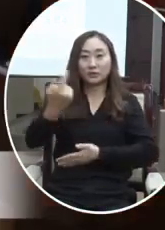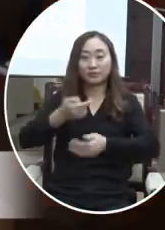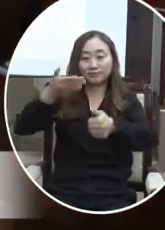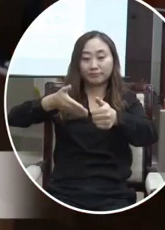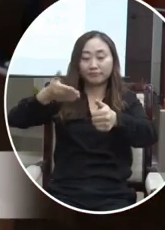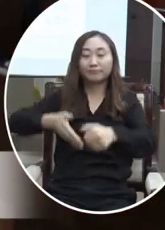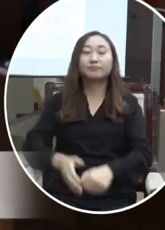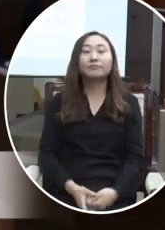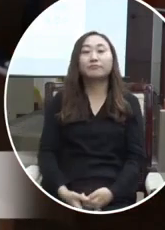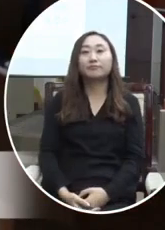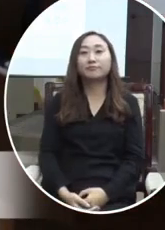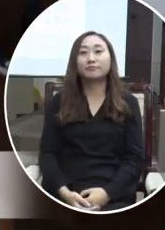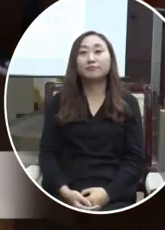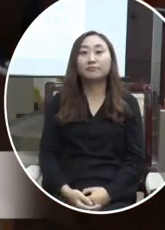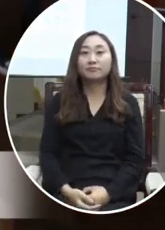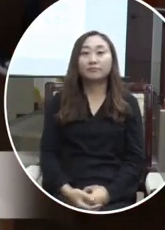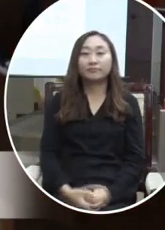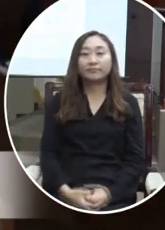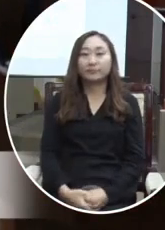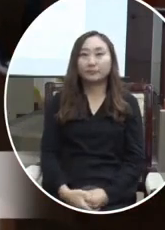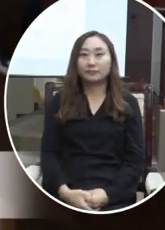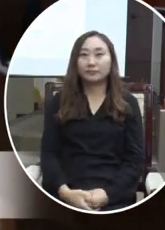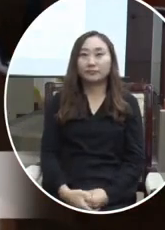구청장님 답변대로 나와주시기 바랍니다.